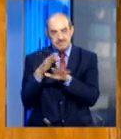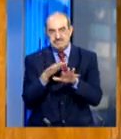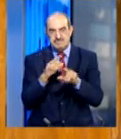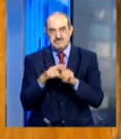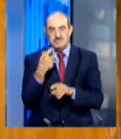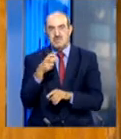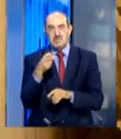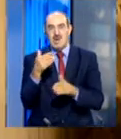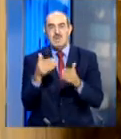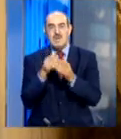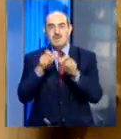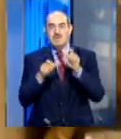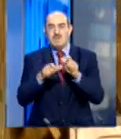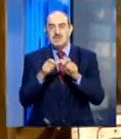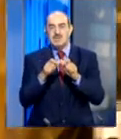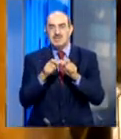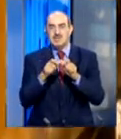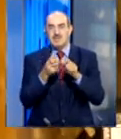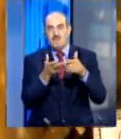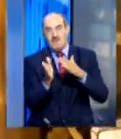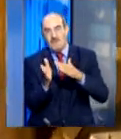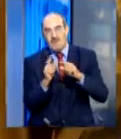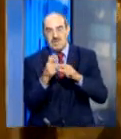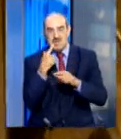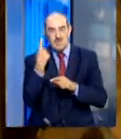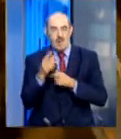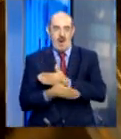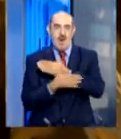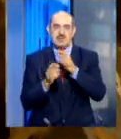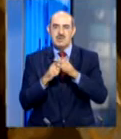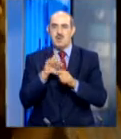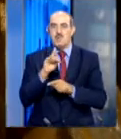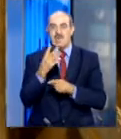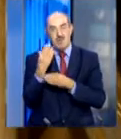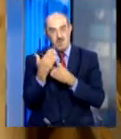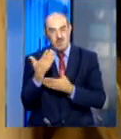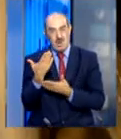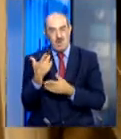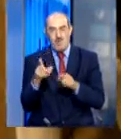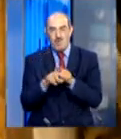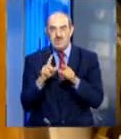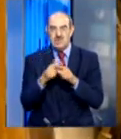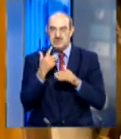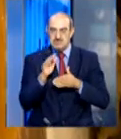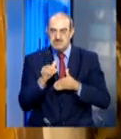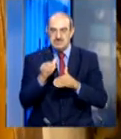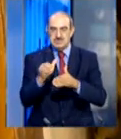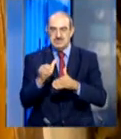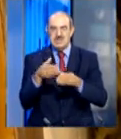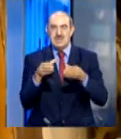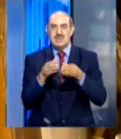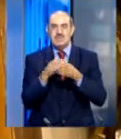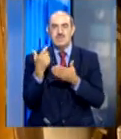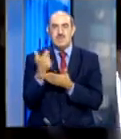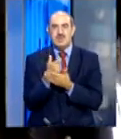300 ألف شخص في الأساس لمساعدات إنسانية. إلى ذلك يواصل فريق